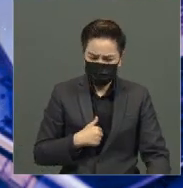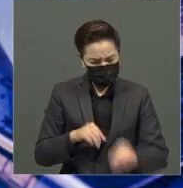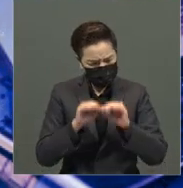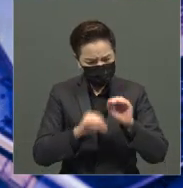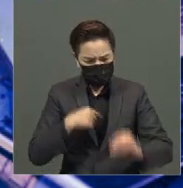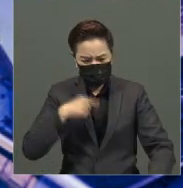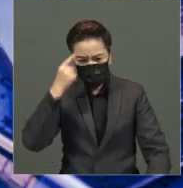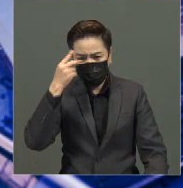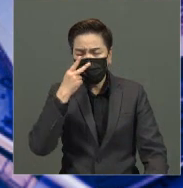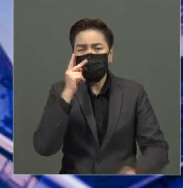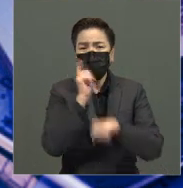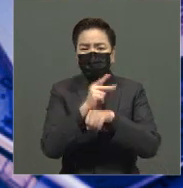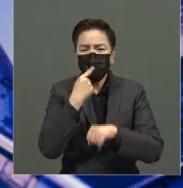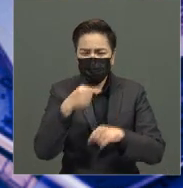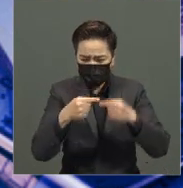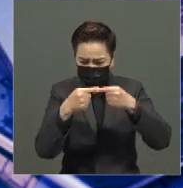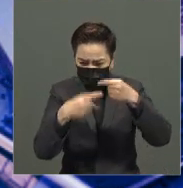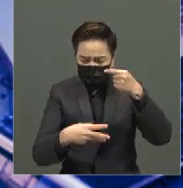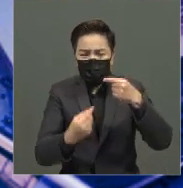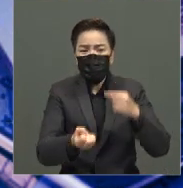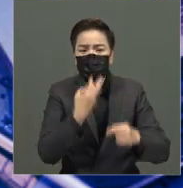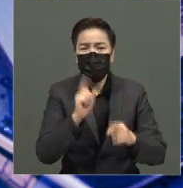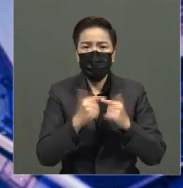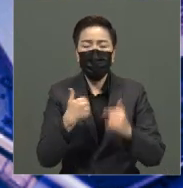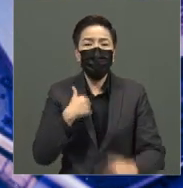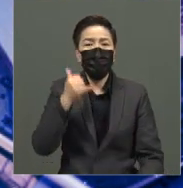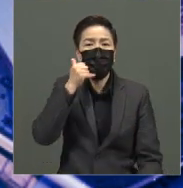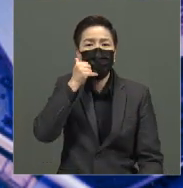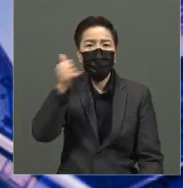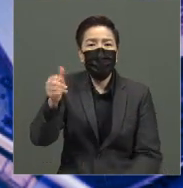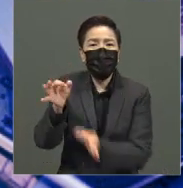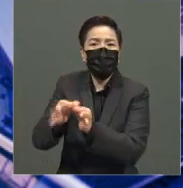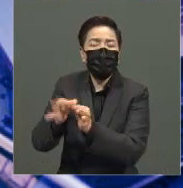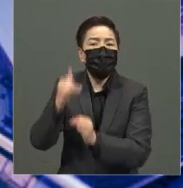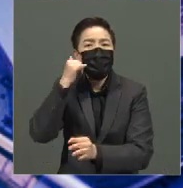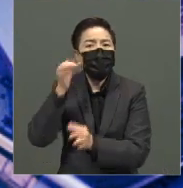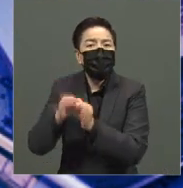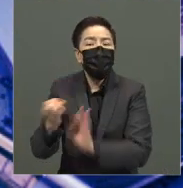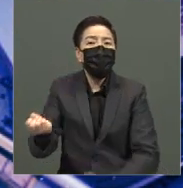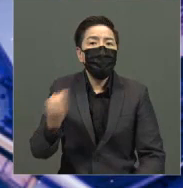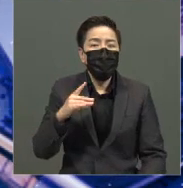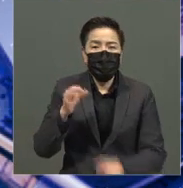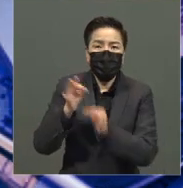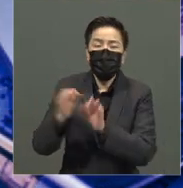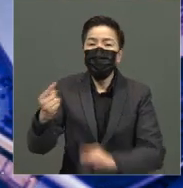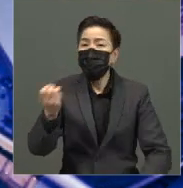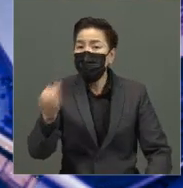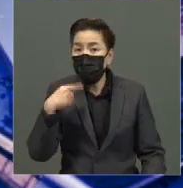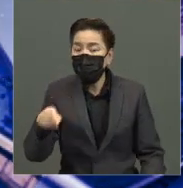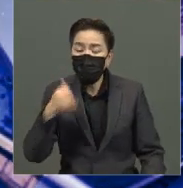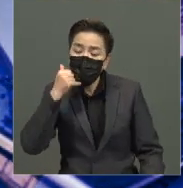นะคะแต่เราอยู่ในโลกโซเชียลก็บอกอั้มอ่ะหลังจากที่โทรไปที่แบงค์แล้วเนี่ยแบงค์ว่ายังไงแบงค์แบงค์